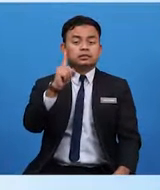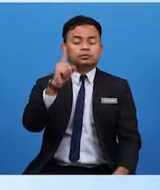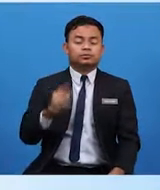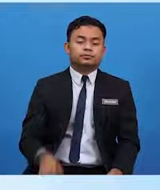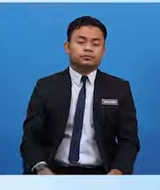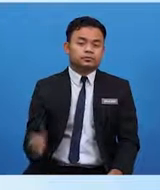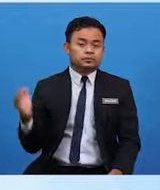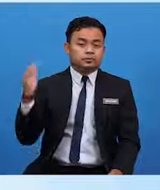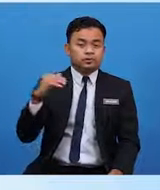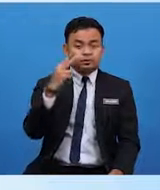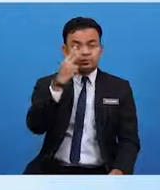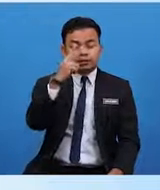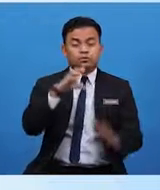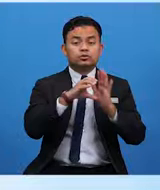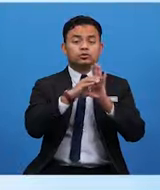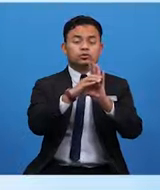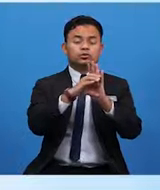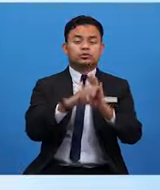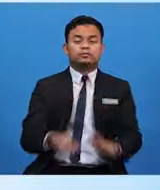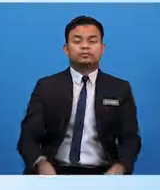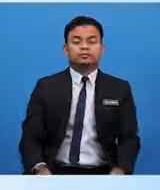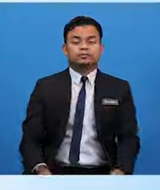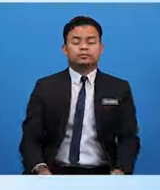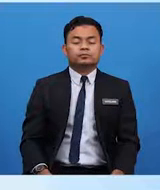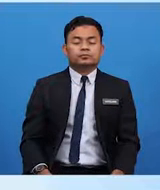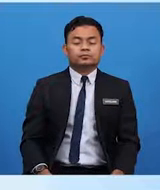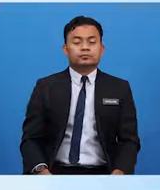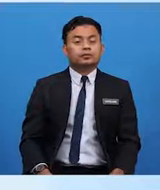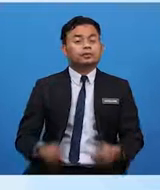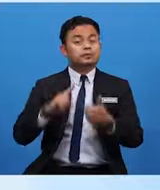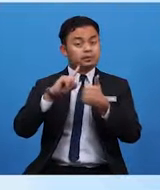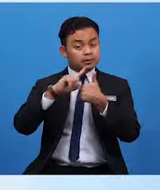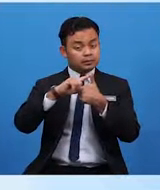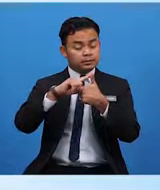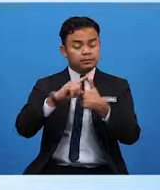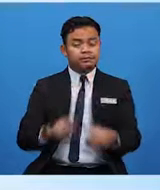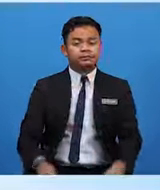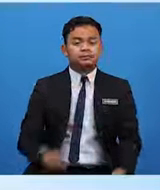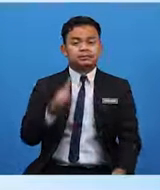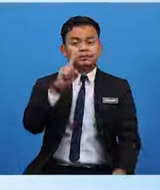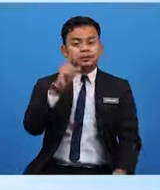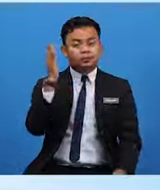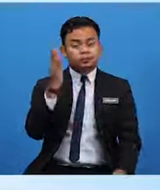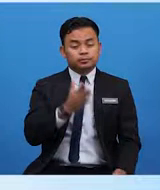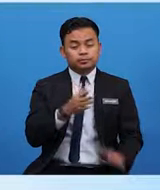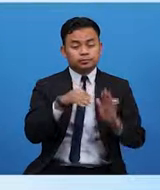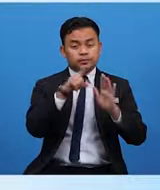10 kita lihat contohnya pertama 1/3